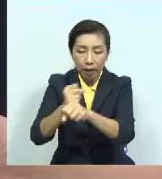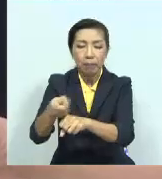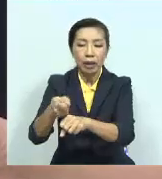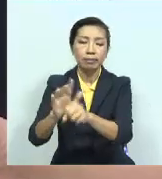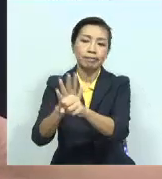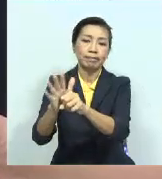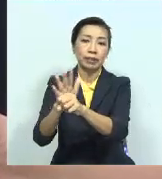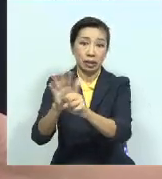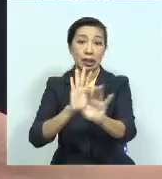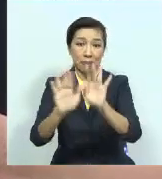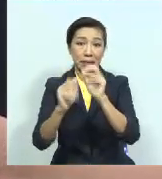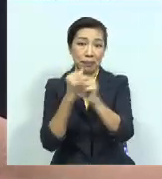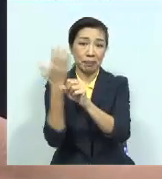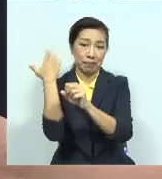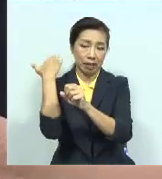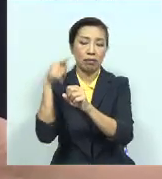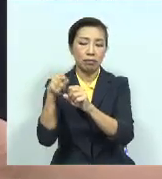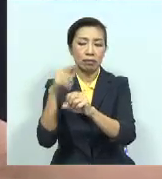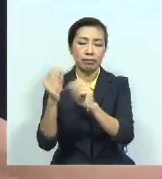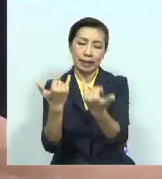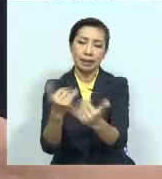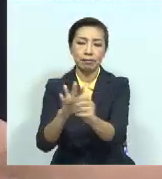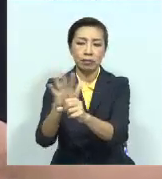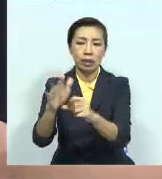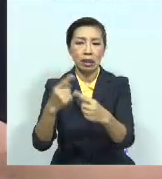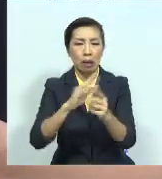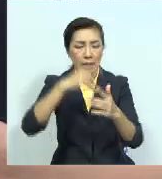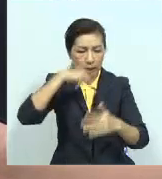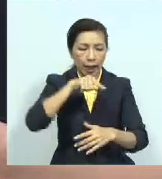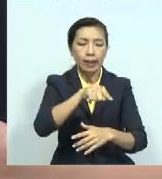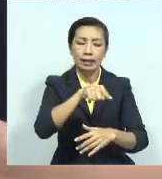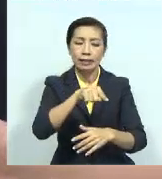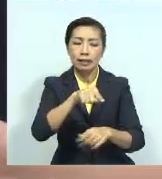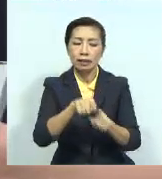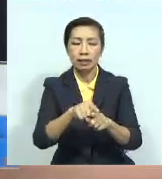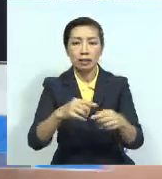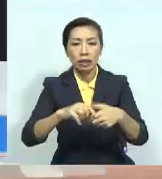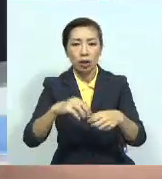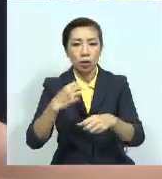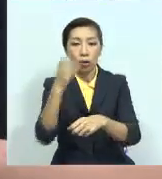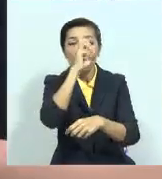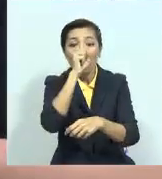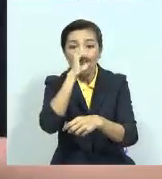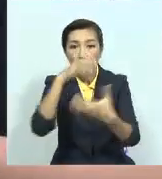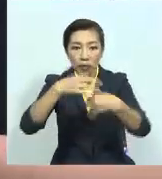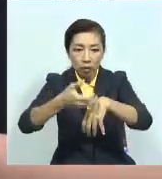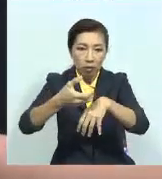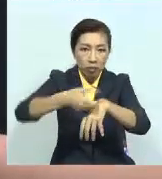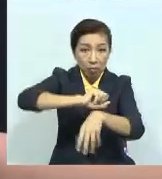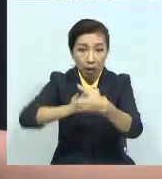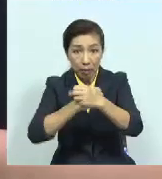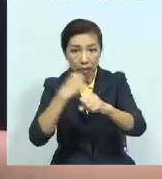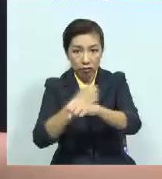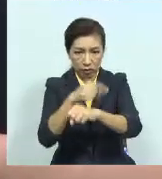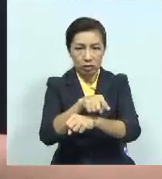ากเทียบกับปีอื่นครับก็ต้องเป็นจุดบอดของประเทศไทยที่ต้องไปฝึกเรื่องข้อสอบปฏิบัติการให้ดีขึ้นด้วยครับผมว่ารางวัลนี้นะครับ